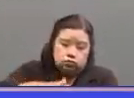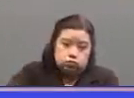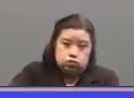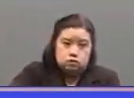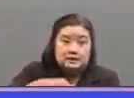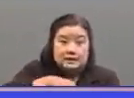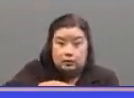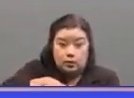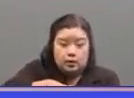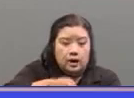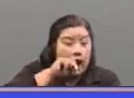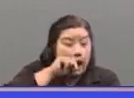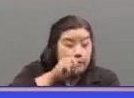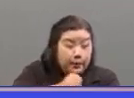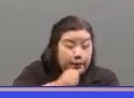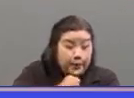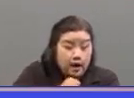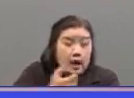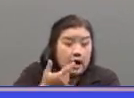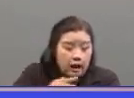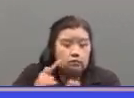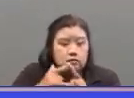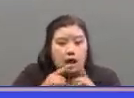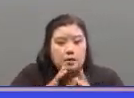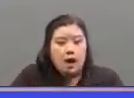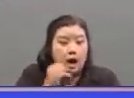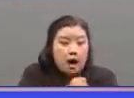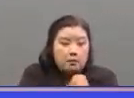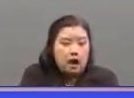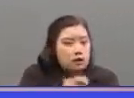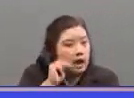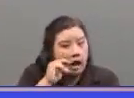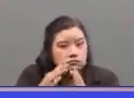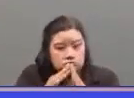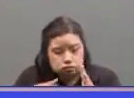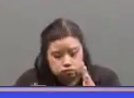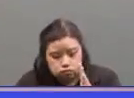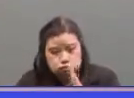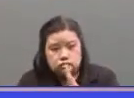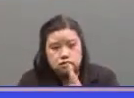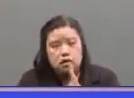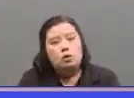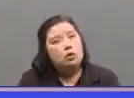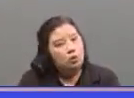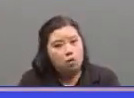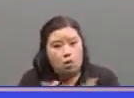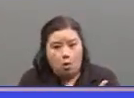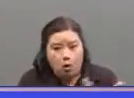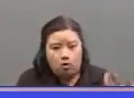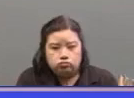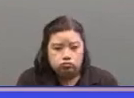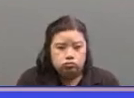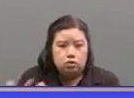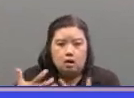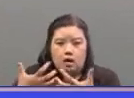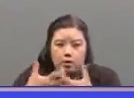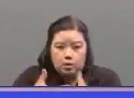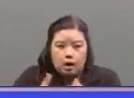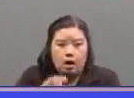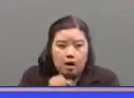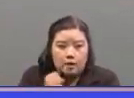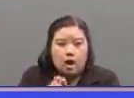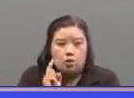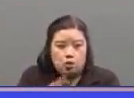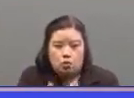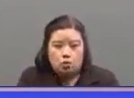ะก็มีค่าที่วัดได้เนี่ยอยู่ที่ 11.75 เมตรนะคะต่ำกว่าตลิ่งเพียง 2.25 เม